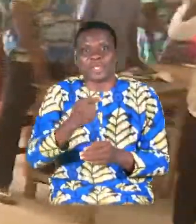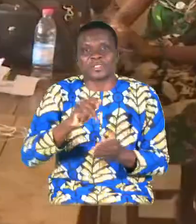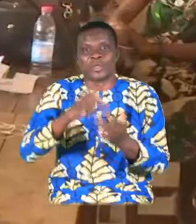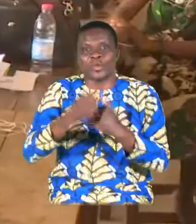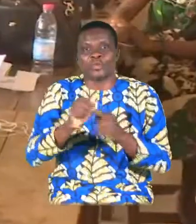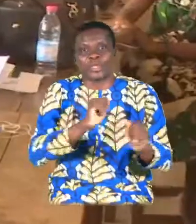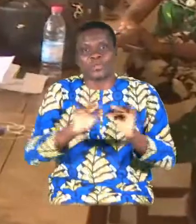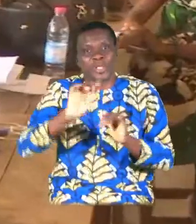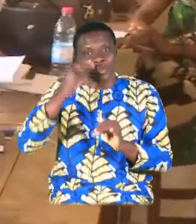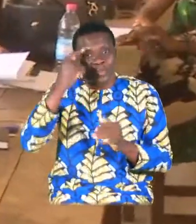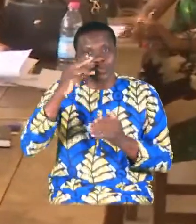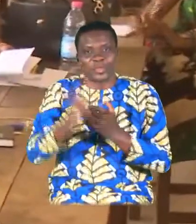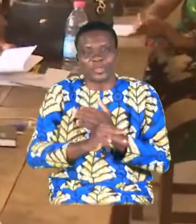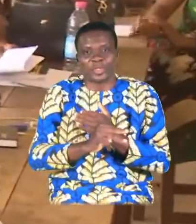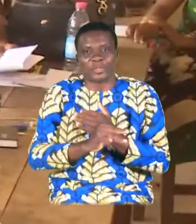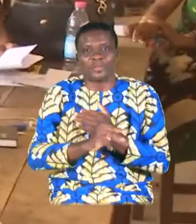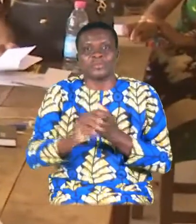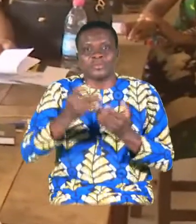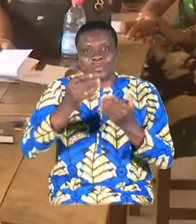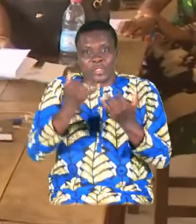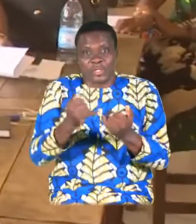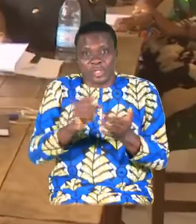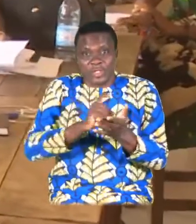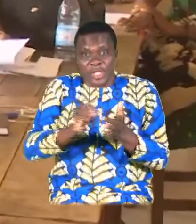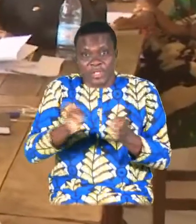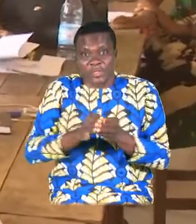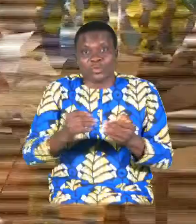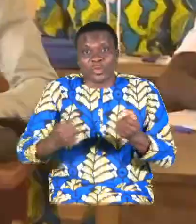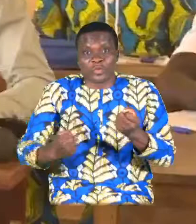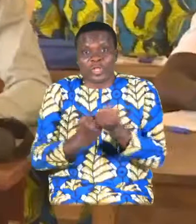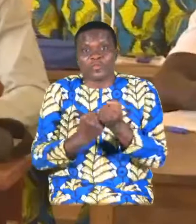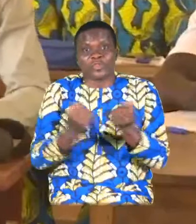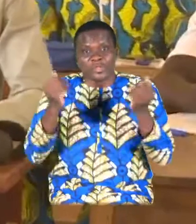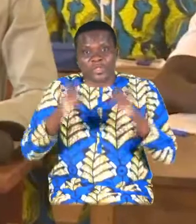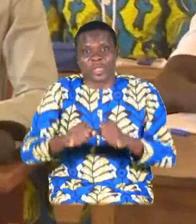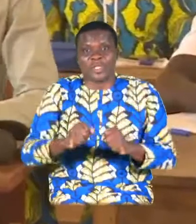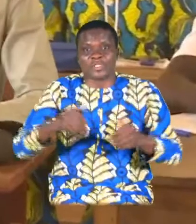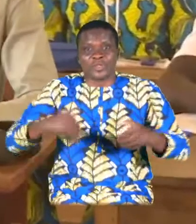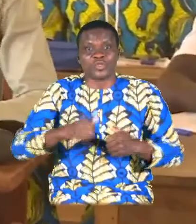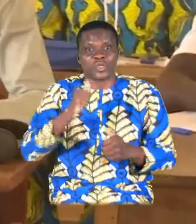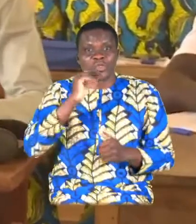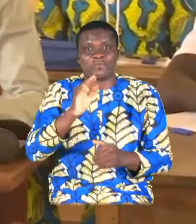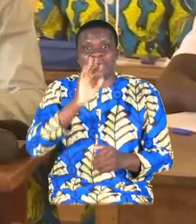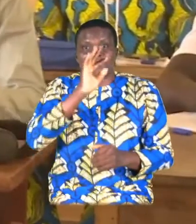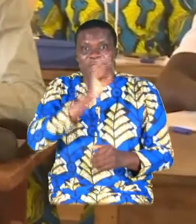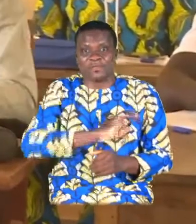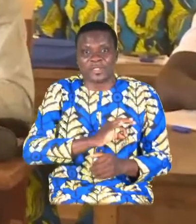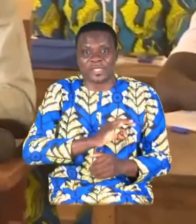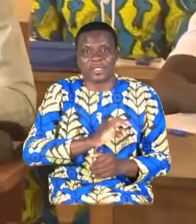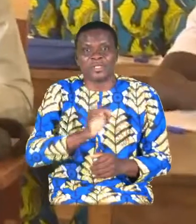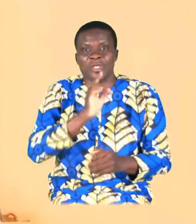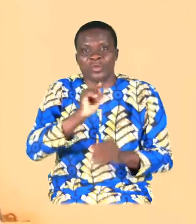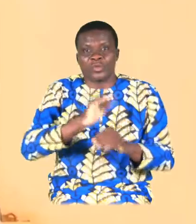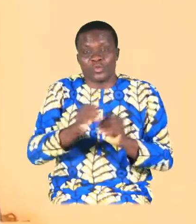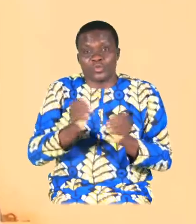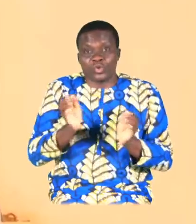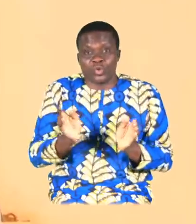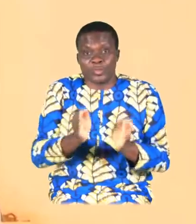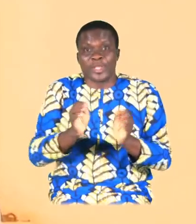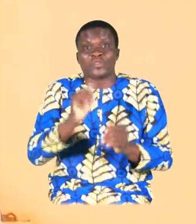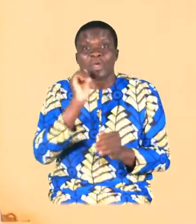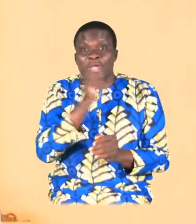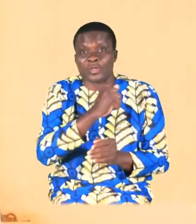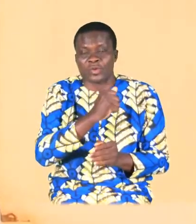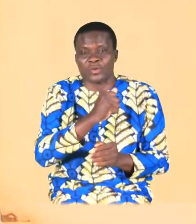programme d'action du gouvernement. Le présent atelier de renforcement des capacités des jeunes et femmes bénéficiaires sur le cluster